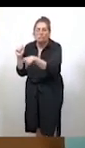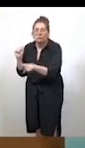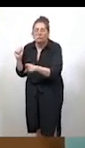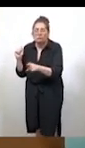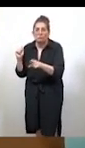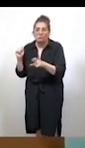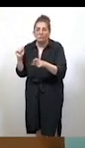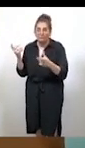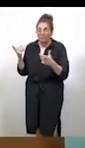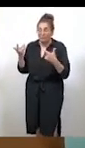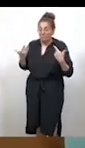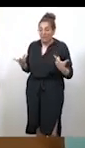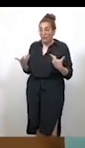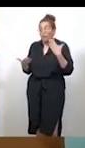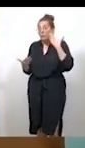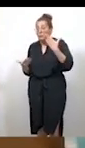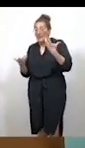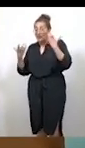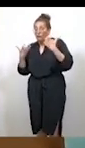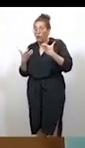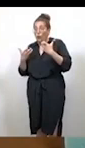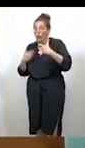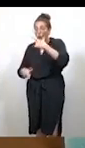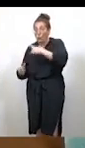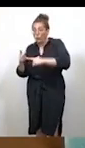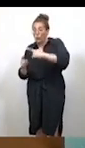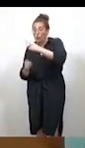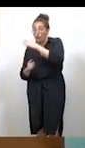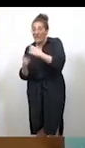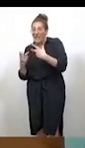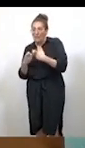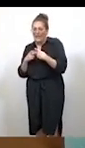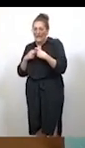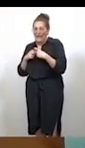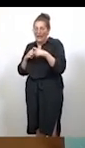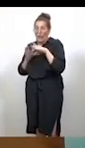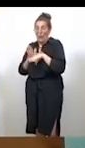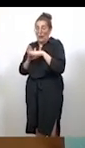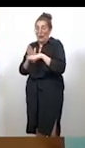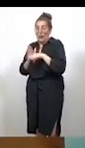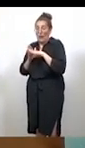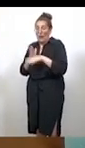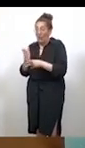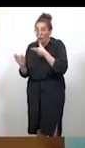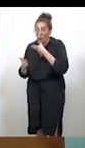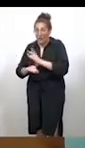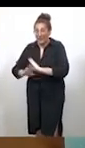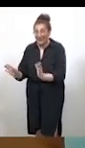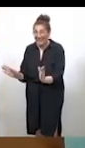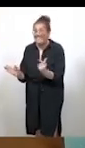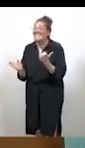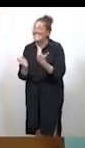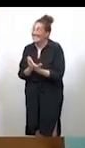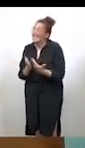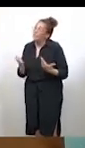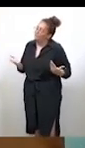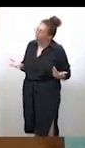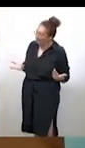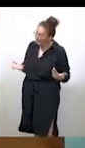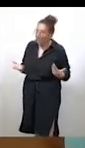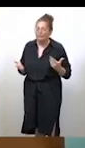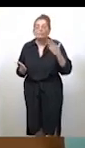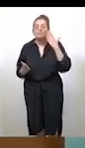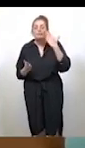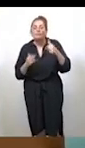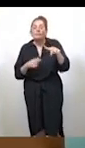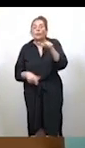du logement locatif social aussi à bas loyer. Donc, c'est aussi un élément à prendre en compte. Et pour terminer, quand on regarde un peu les loyers qui sont proposés dans le